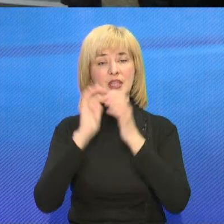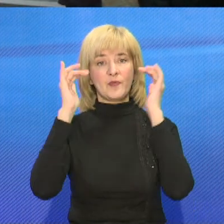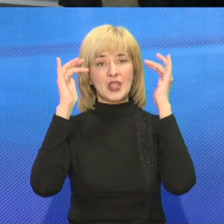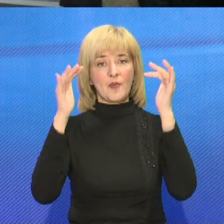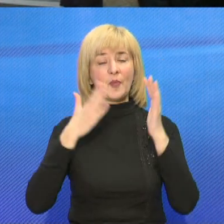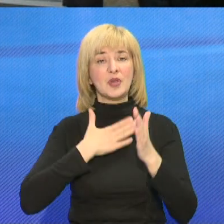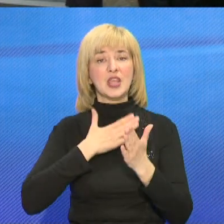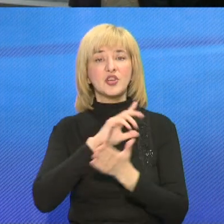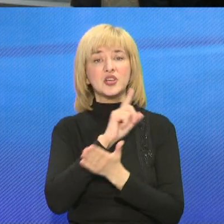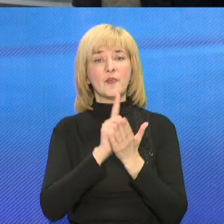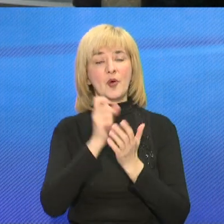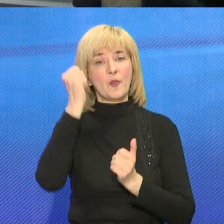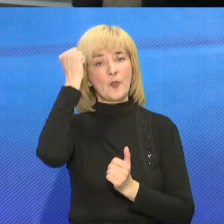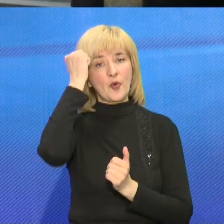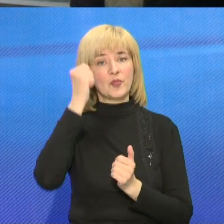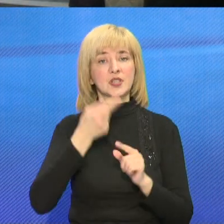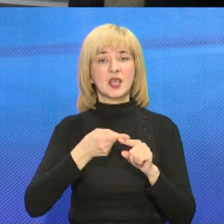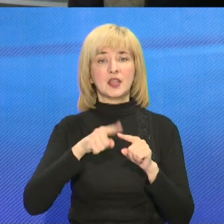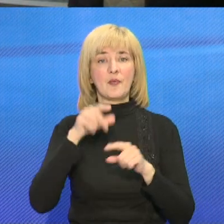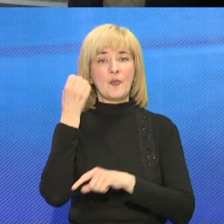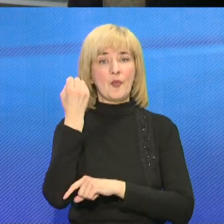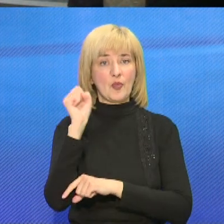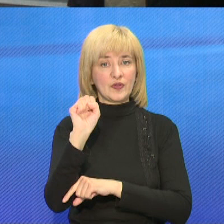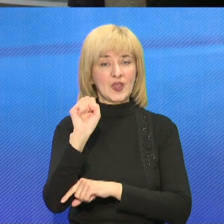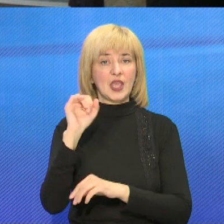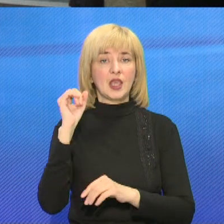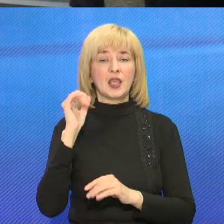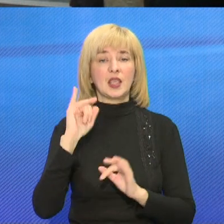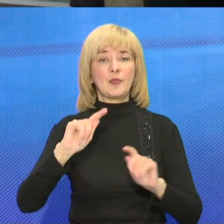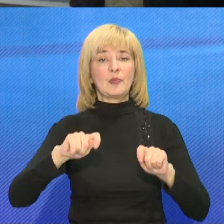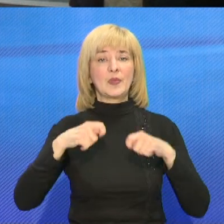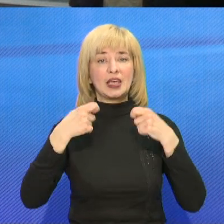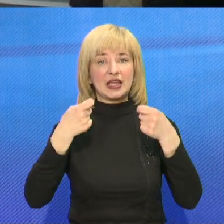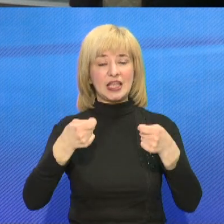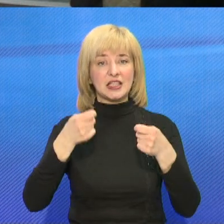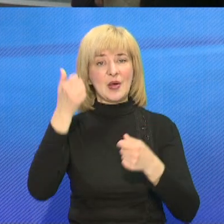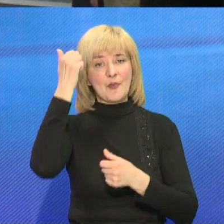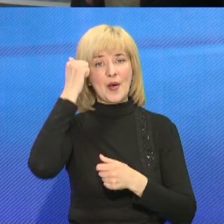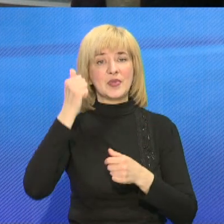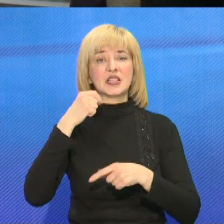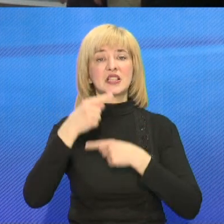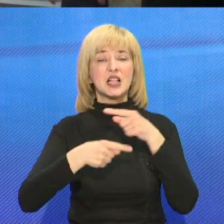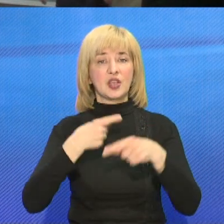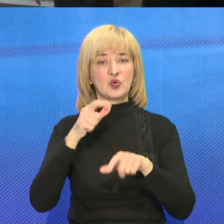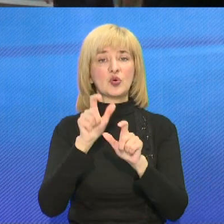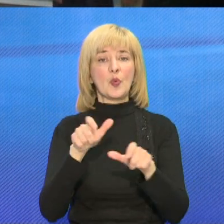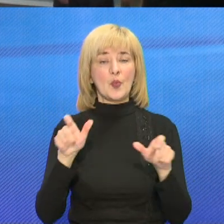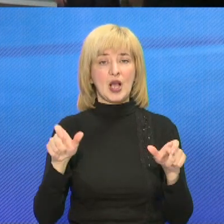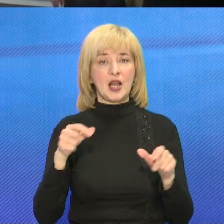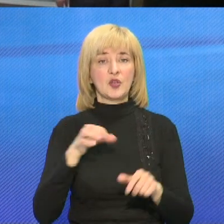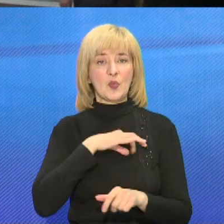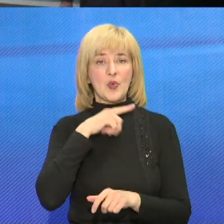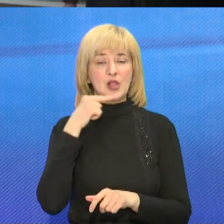обязанность помнить об этом подвиге, не только помнить, но и передать эту память следующим поколениям белорусов, воспитать